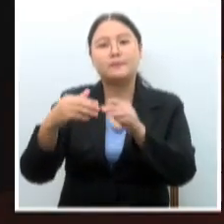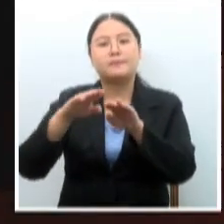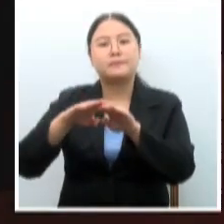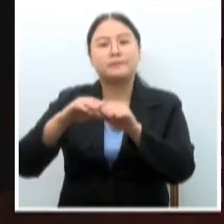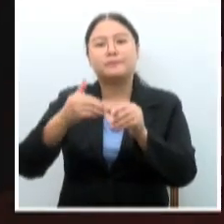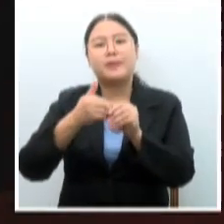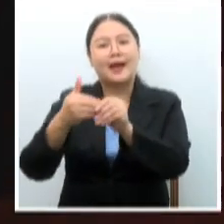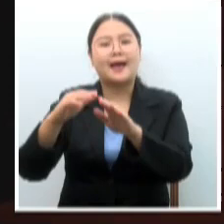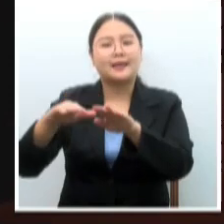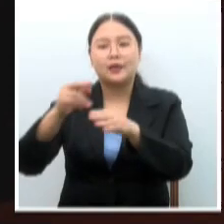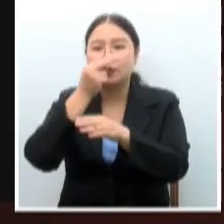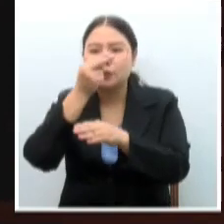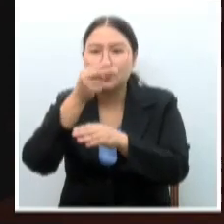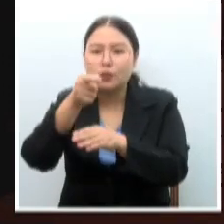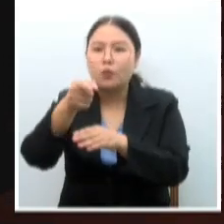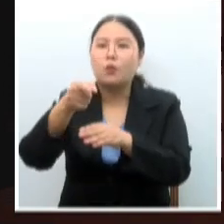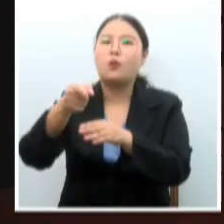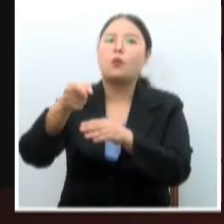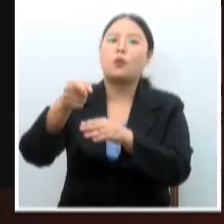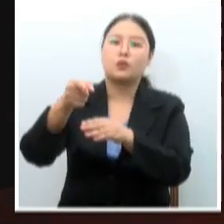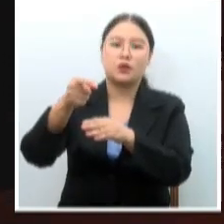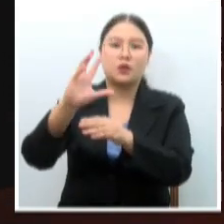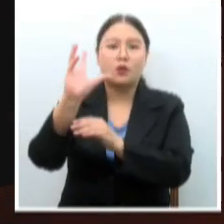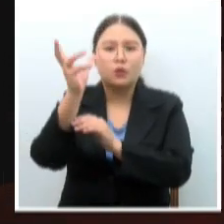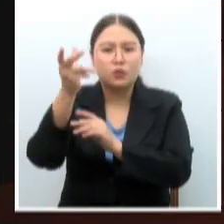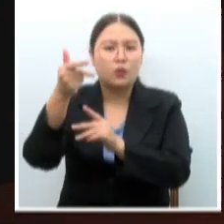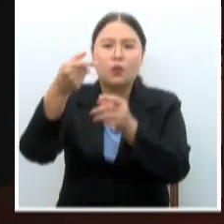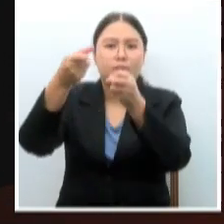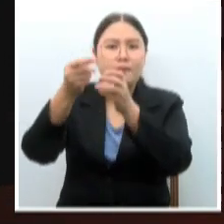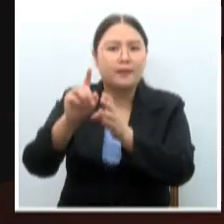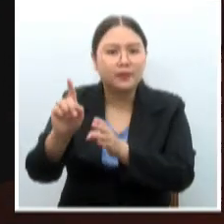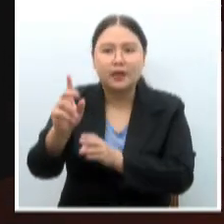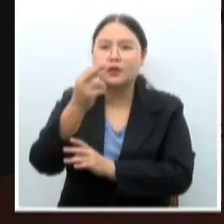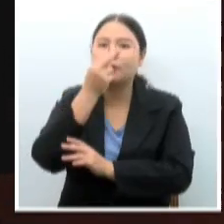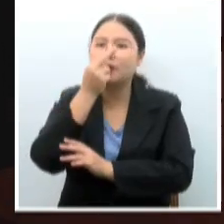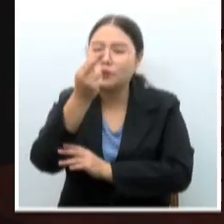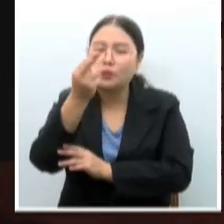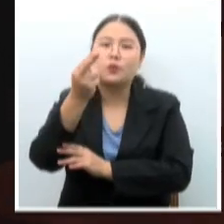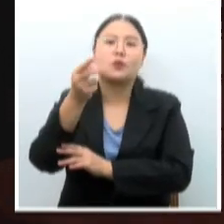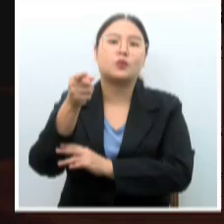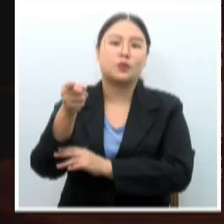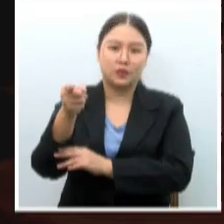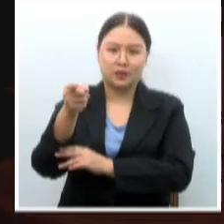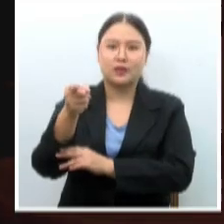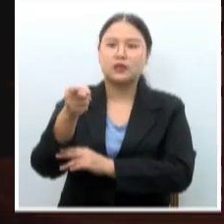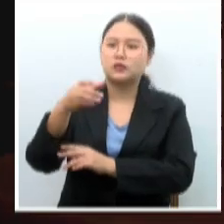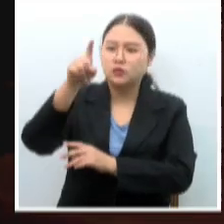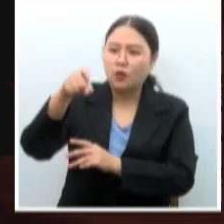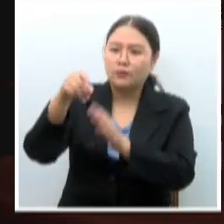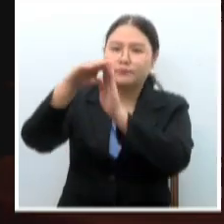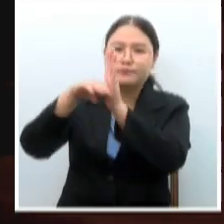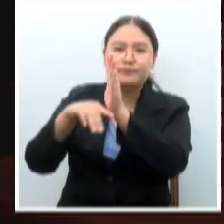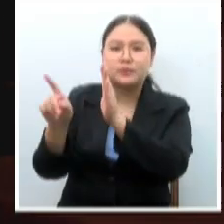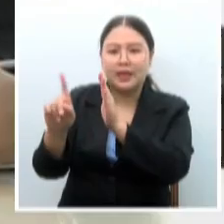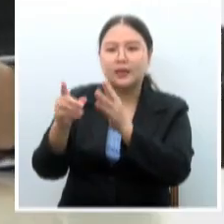แบบนี้นะครับก็จะได้เห็นเลยว่าอ๋อพอเป็นอาชีพแล้วจริงๆจะไประดับอินเตอร์แบบเนี้ยต้องทำอะไรบ้างแล้วต้องเล่นอะไรบ้